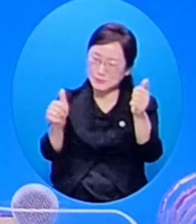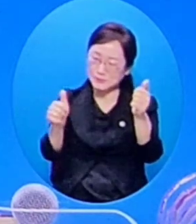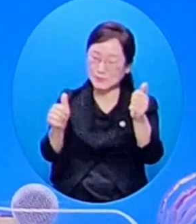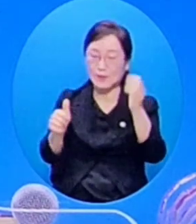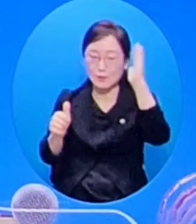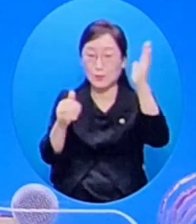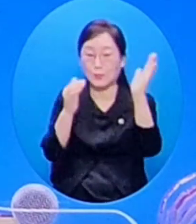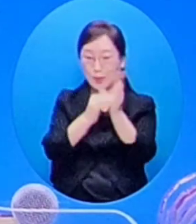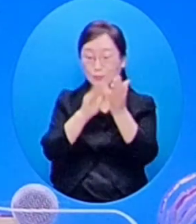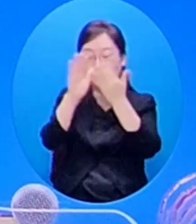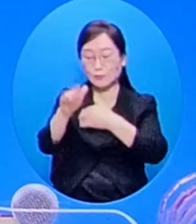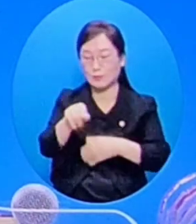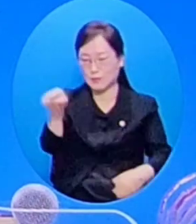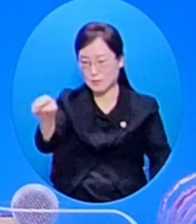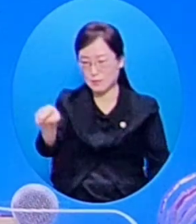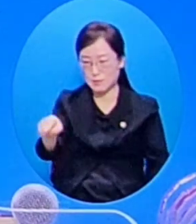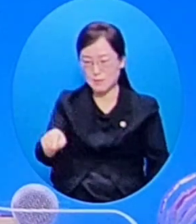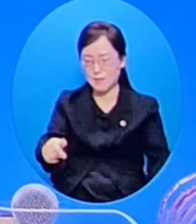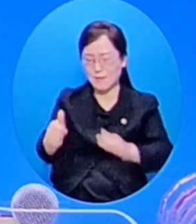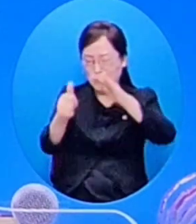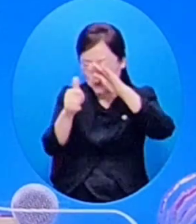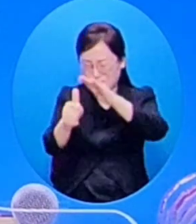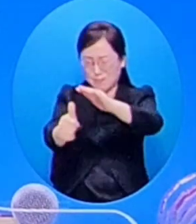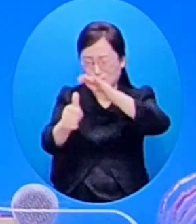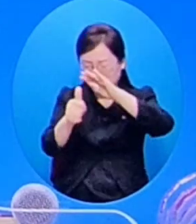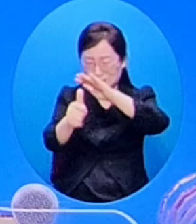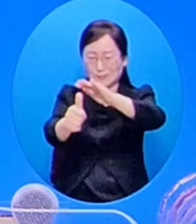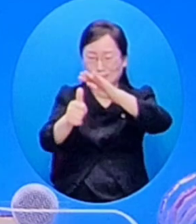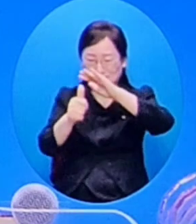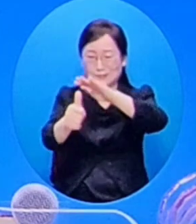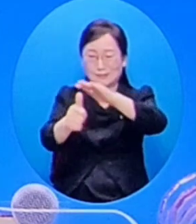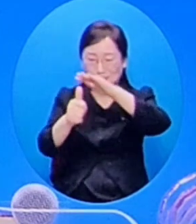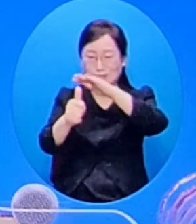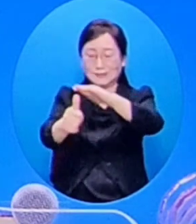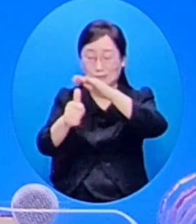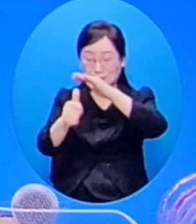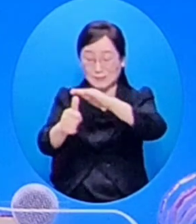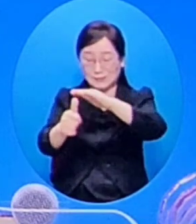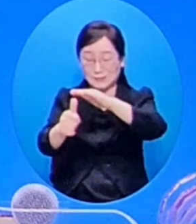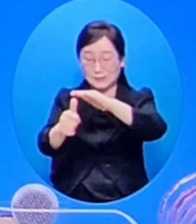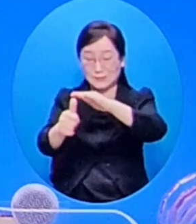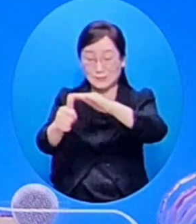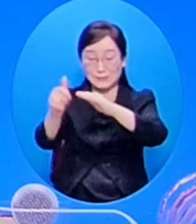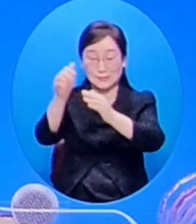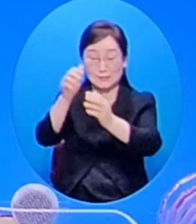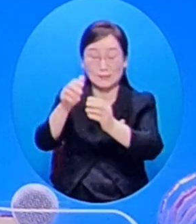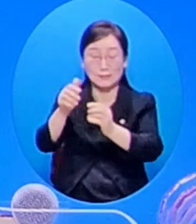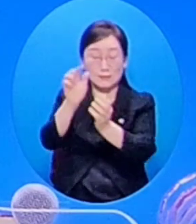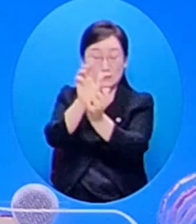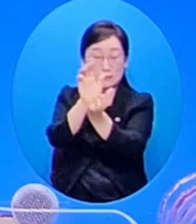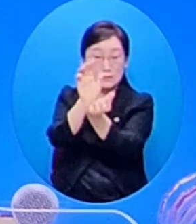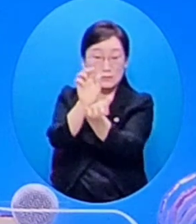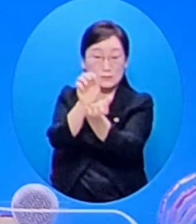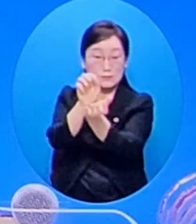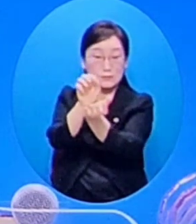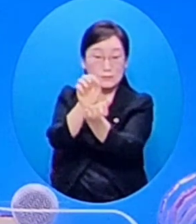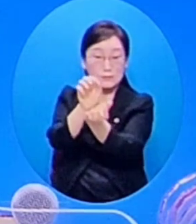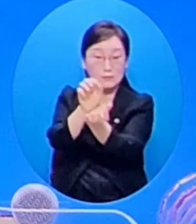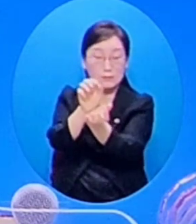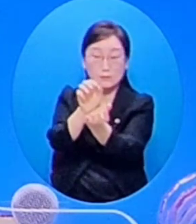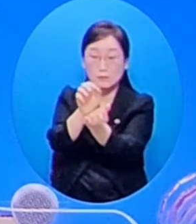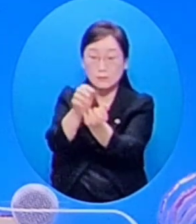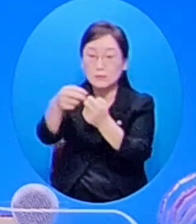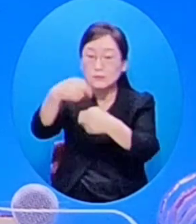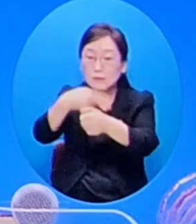설교를 마치고 내려가서 기도하고 또 기도하고 또 기도하고 또 했더니 그 의학적으로 목고치는